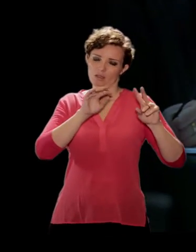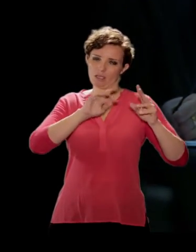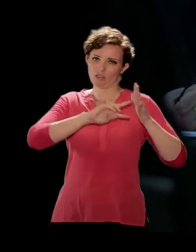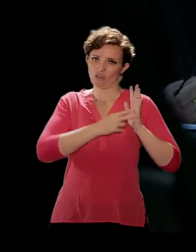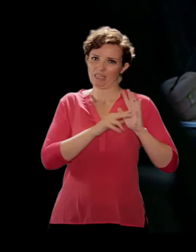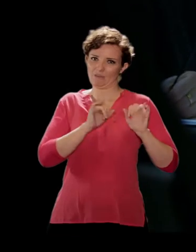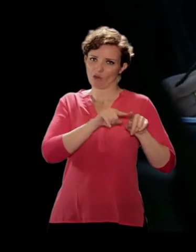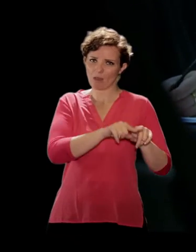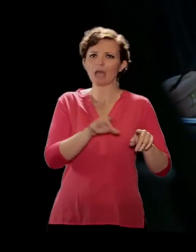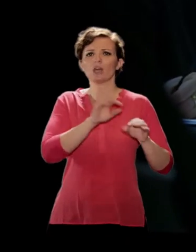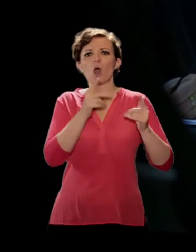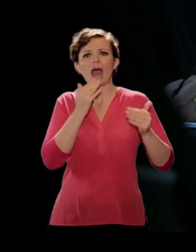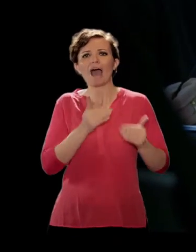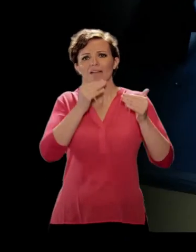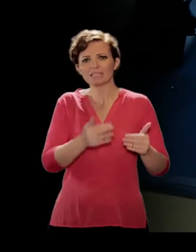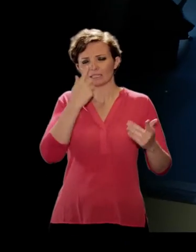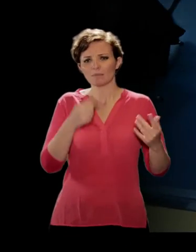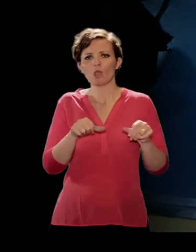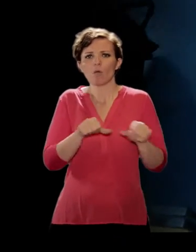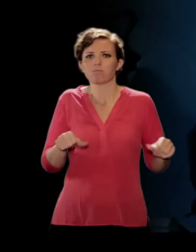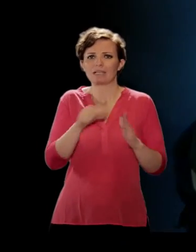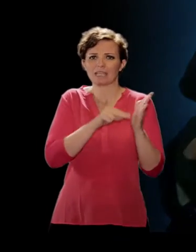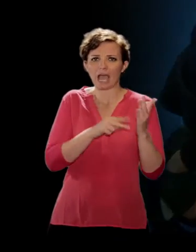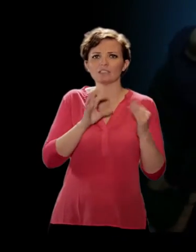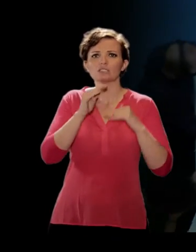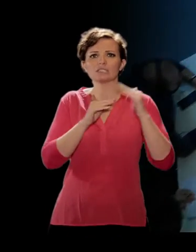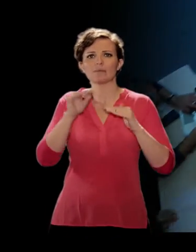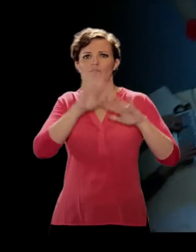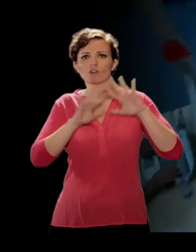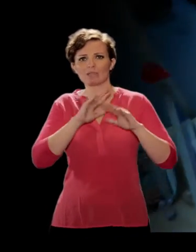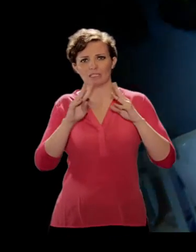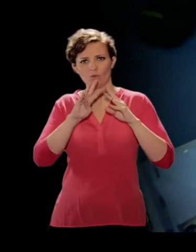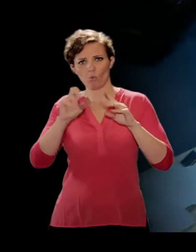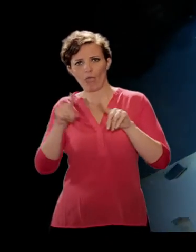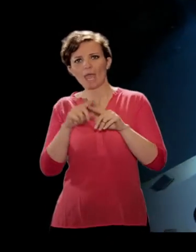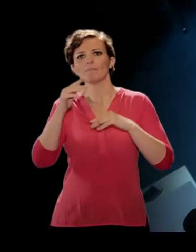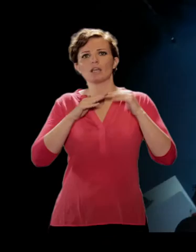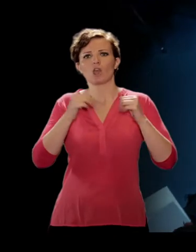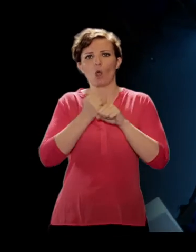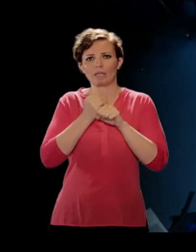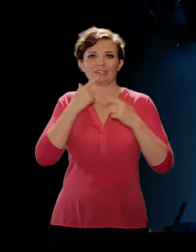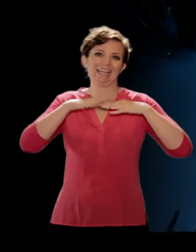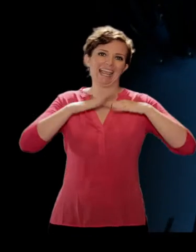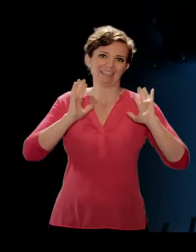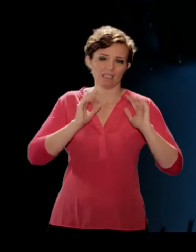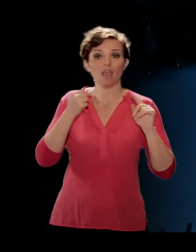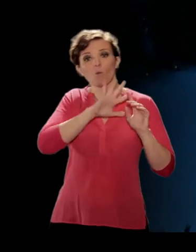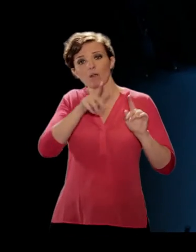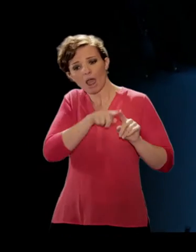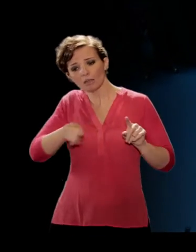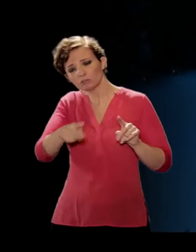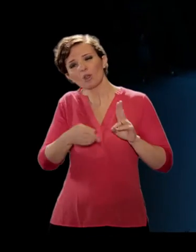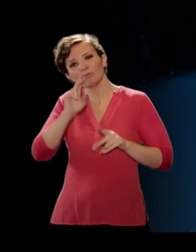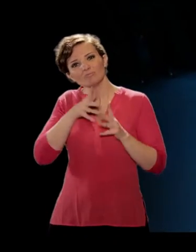con corsi avanzati come le basi di dati, i sistemi informativi su web, i sistemi operativi, le reti, ed un altro invece che è orientato